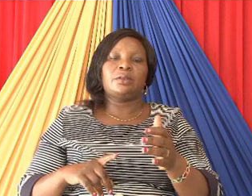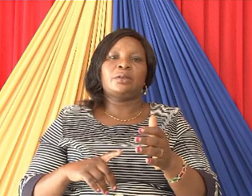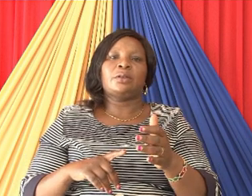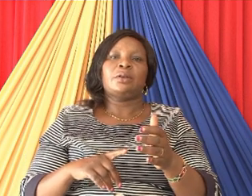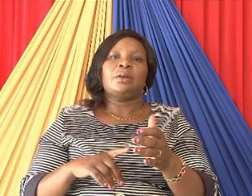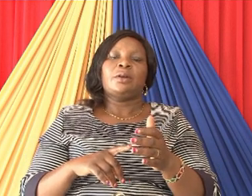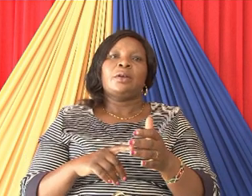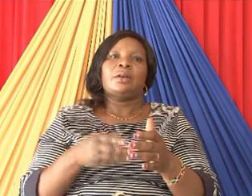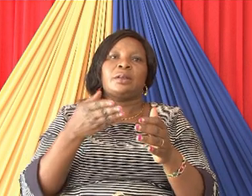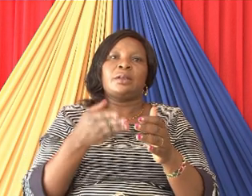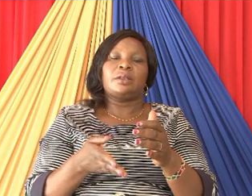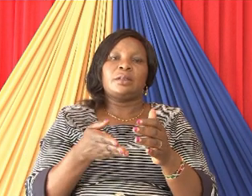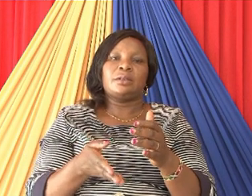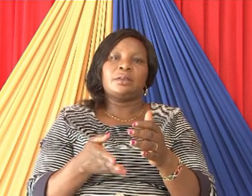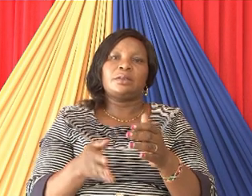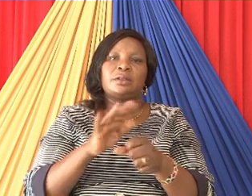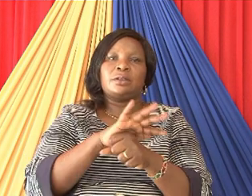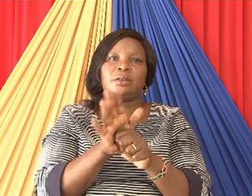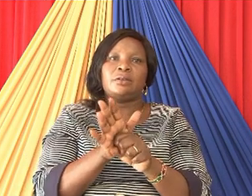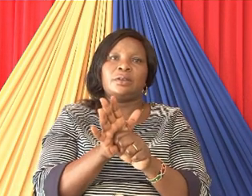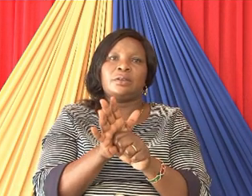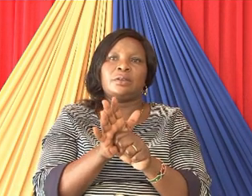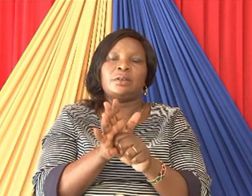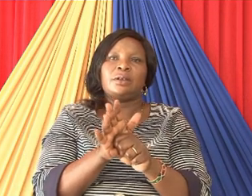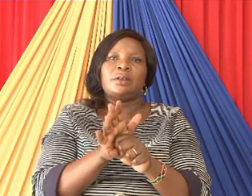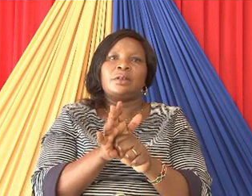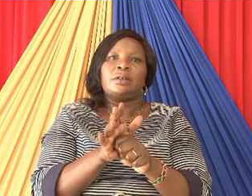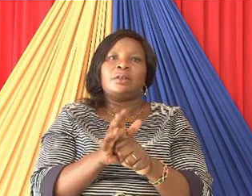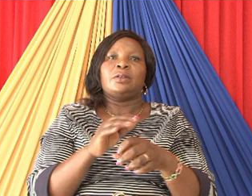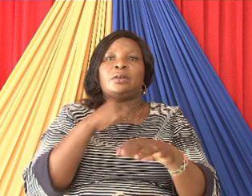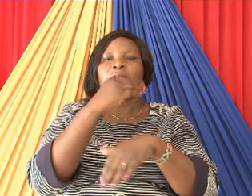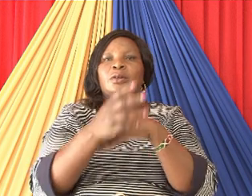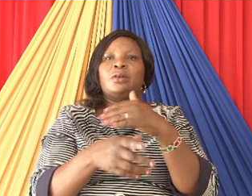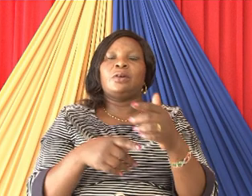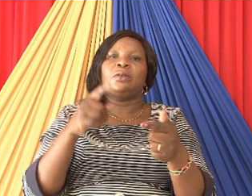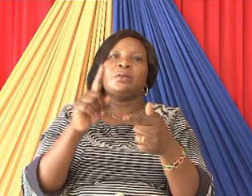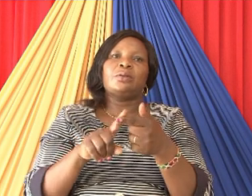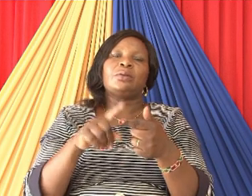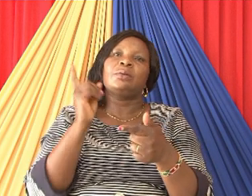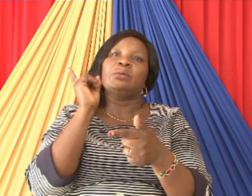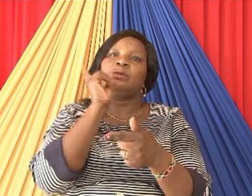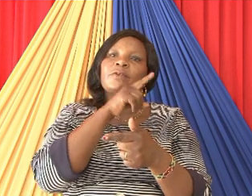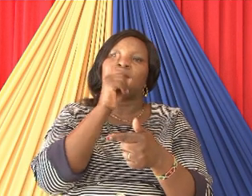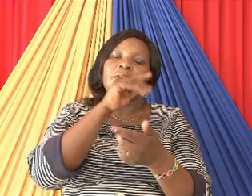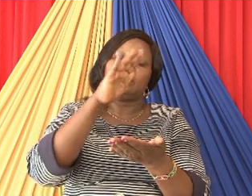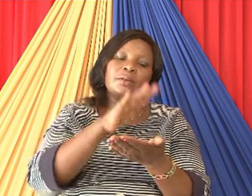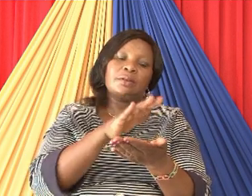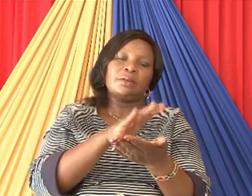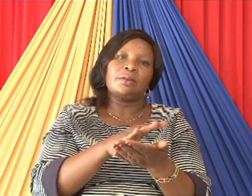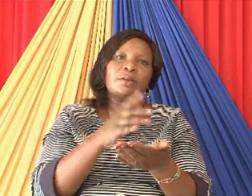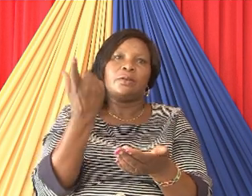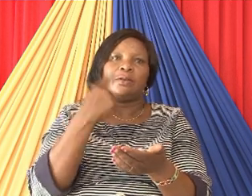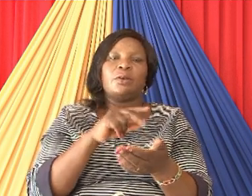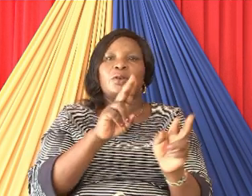COVID, kwamba kavu iendelee kuanguka katika jina la Yesu. That your people may resume back to